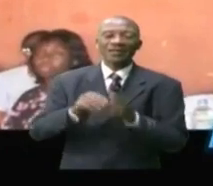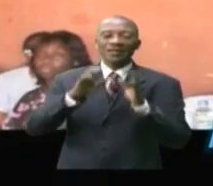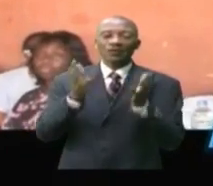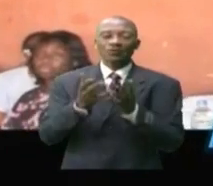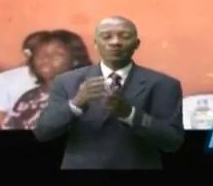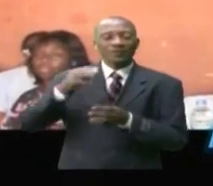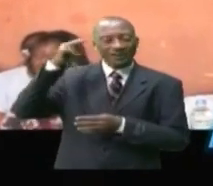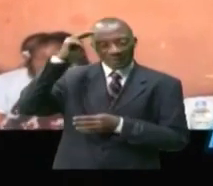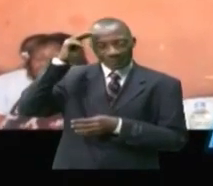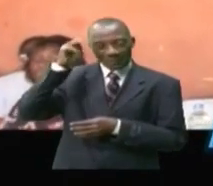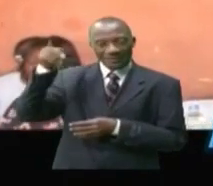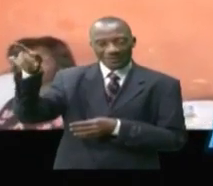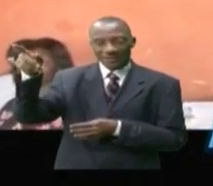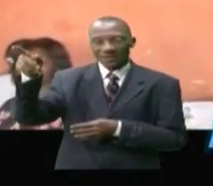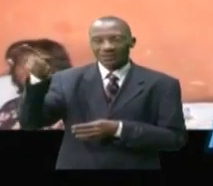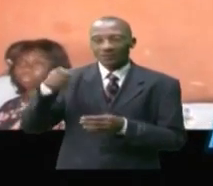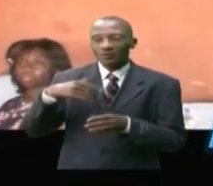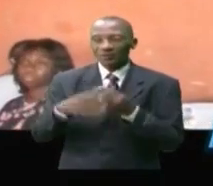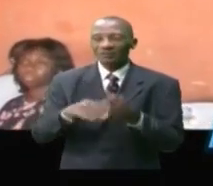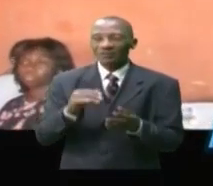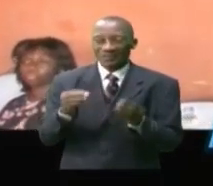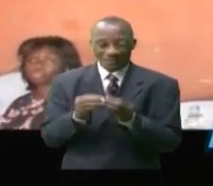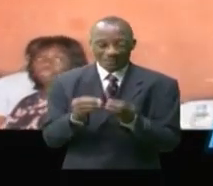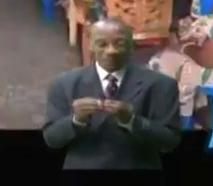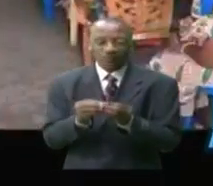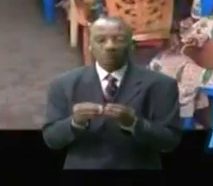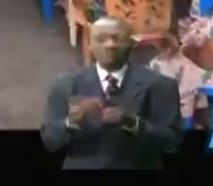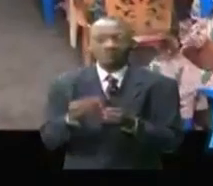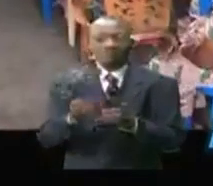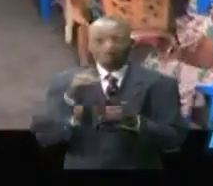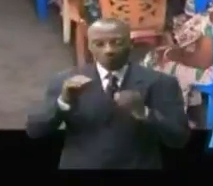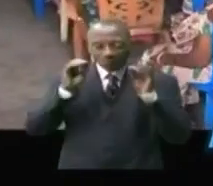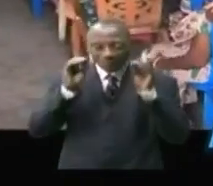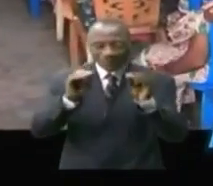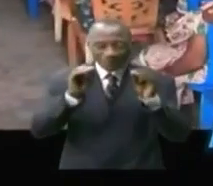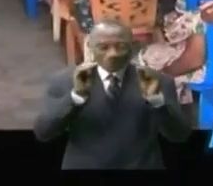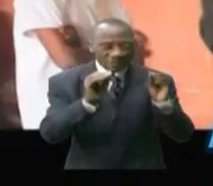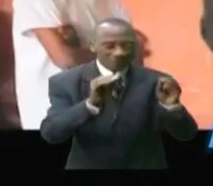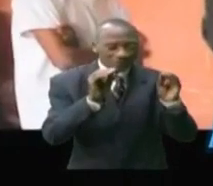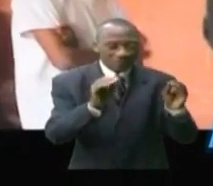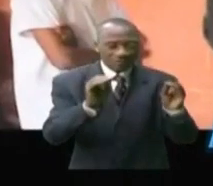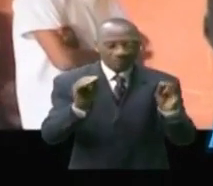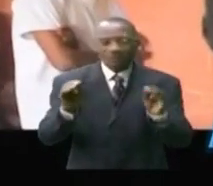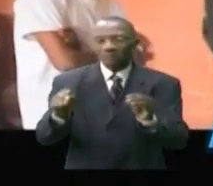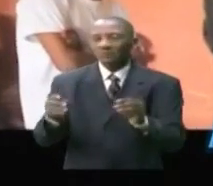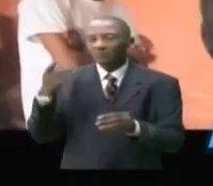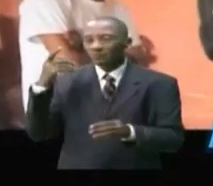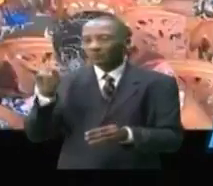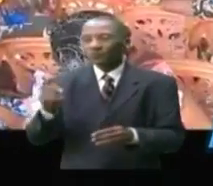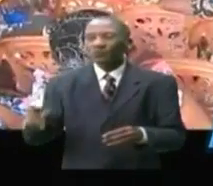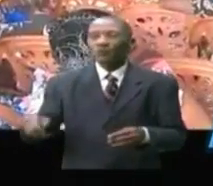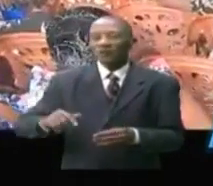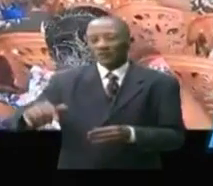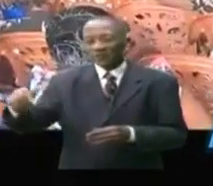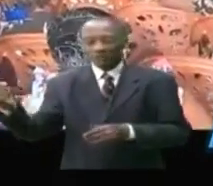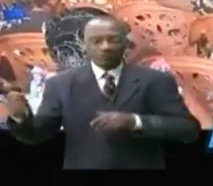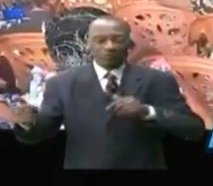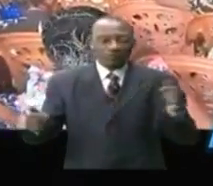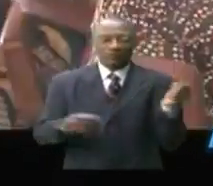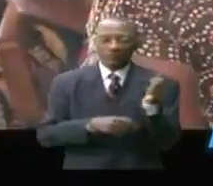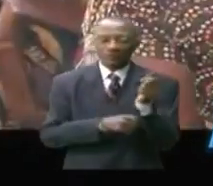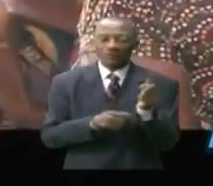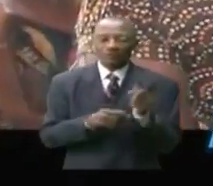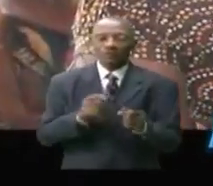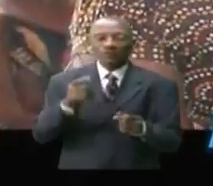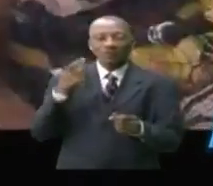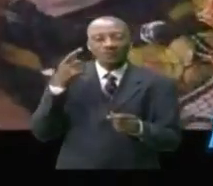les représentants de Gênes de Massina, il était question d'inculquer à l'assistance la culture de partager et d'assister